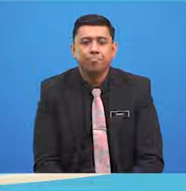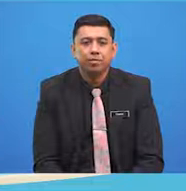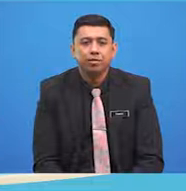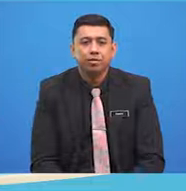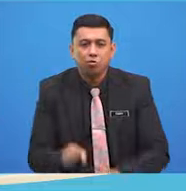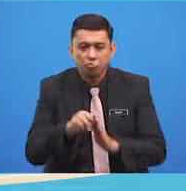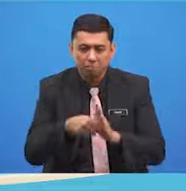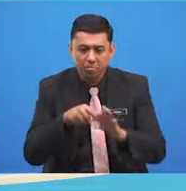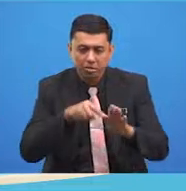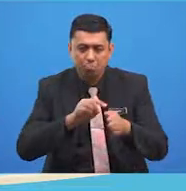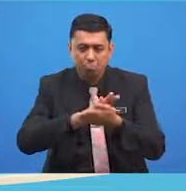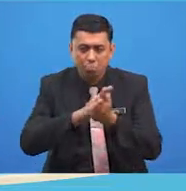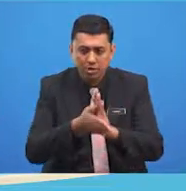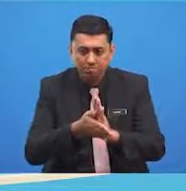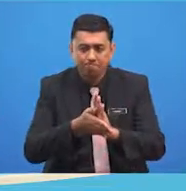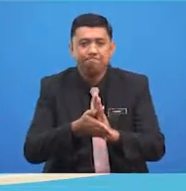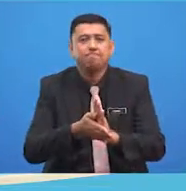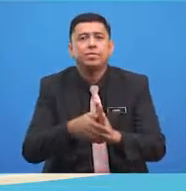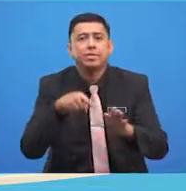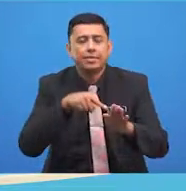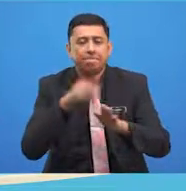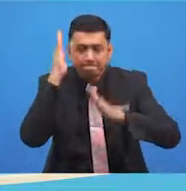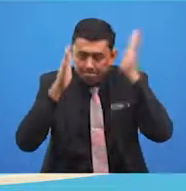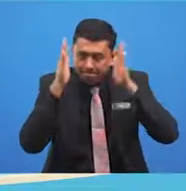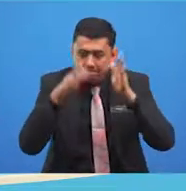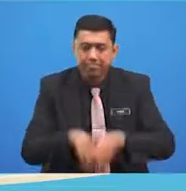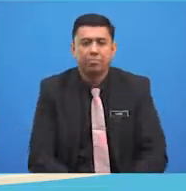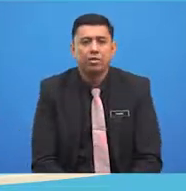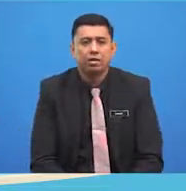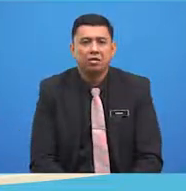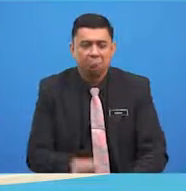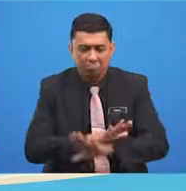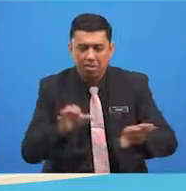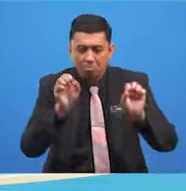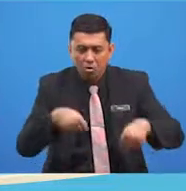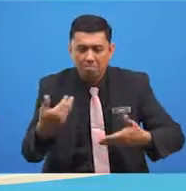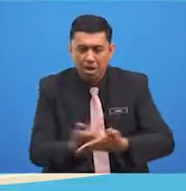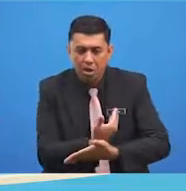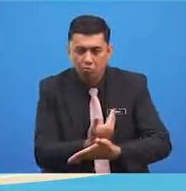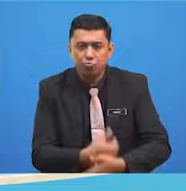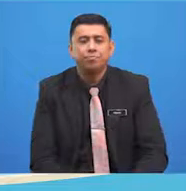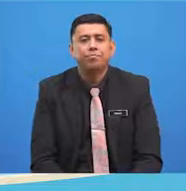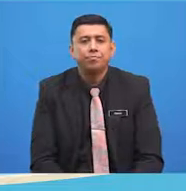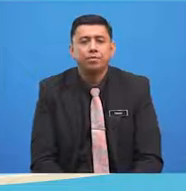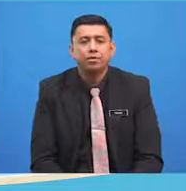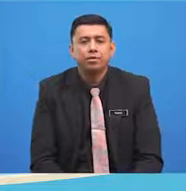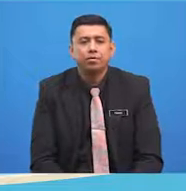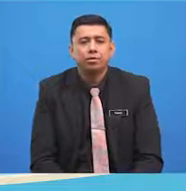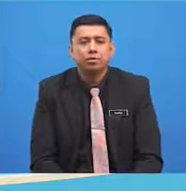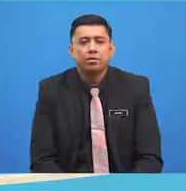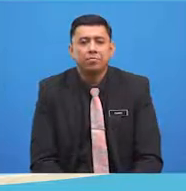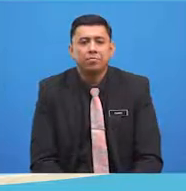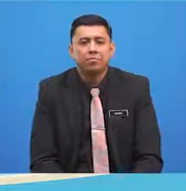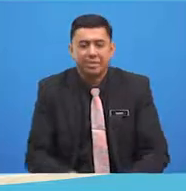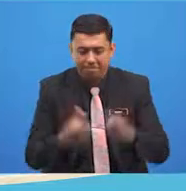di Malaysia. Tajuk yang akan difokuskan iaitu Sumber Tidak Boleh Baharu. Selain itu, tajuk yang akan